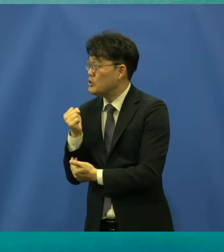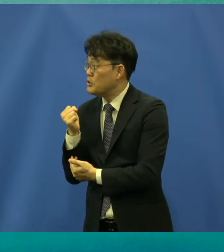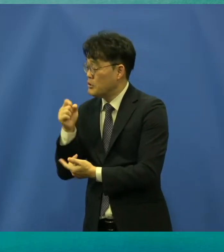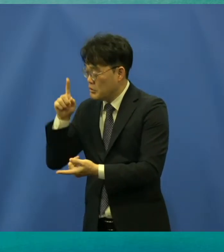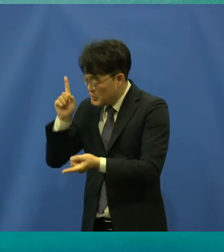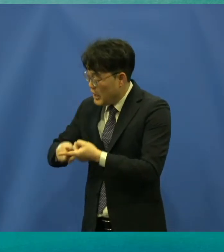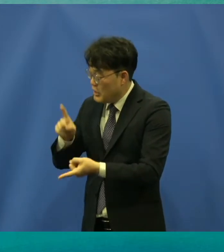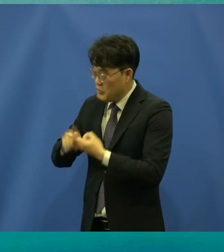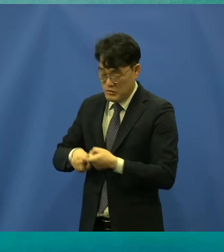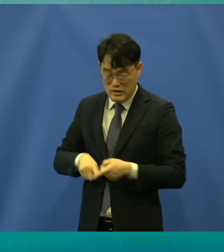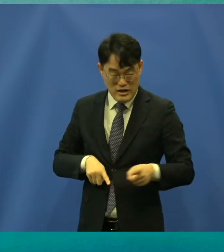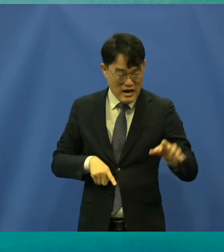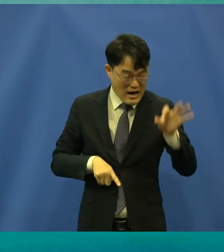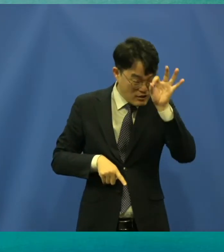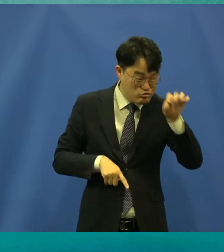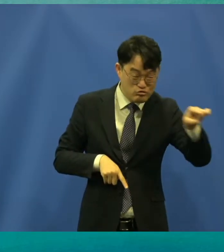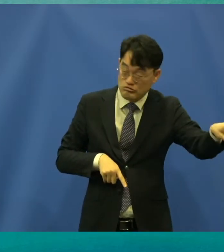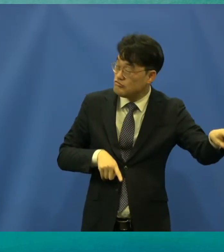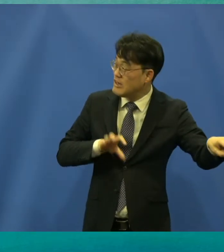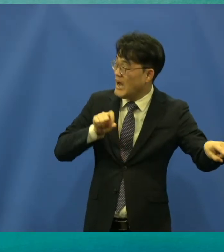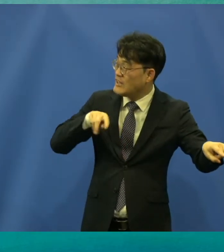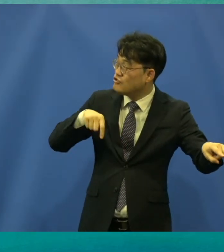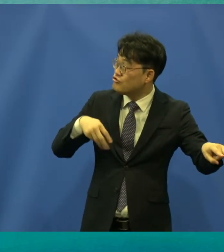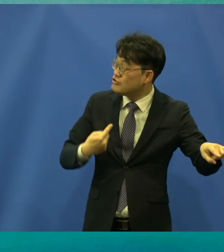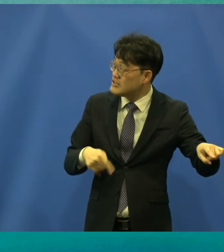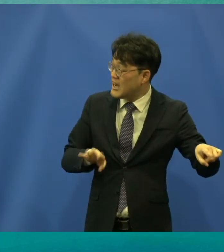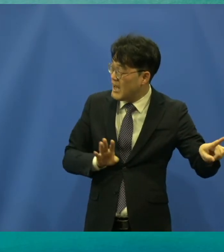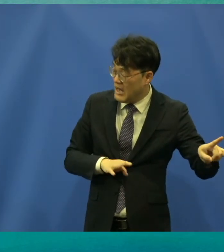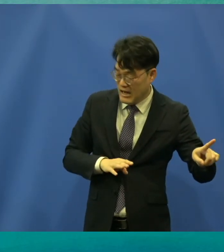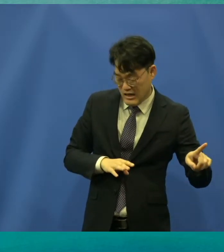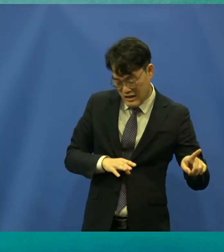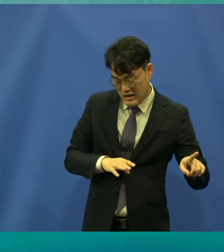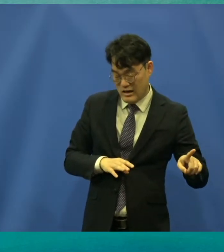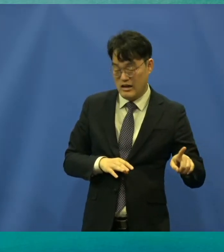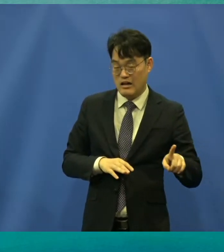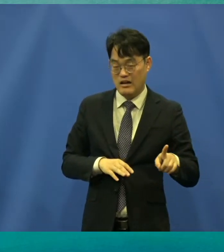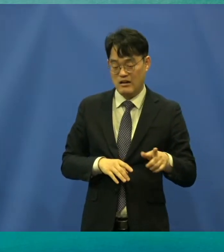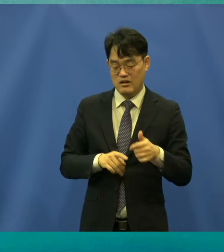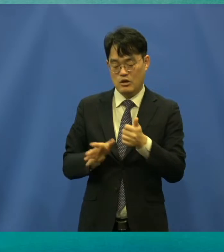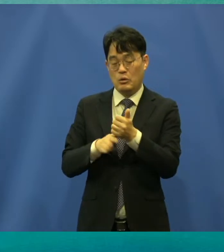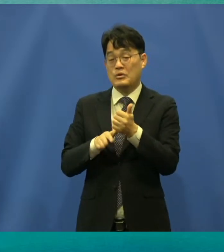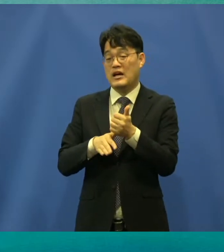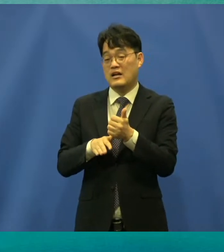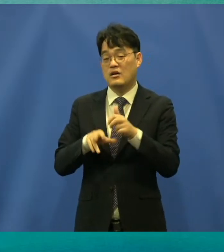요나도 내심 이번에는 좀 다른 데 파송해 주기를 원했을지도 모르겠어.